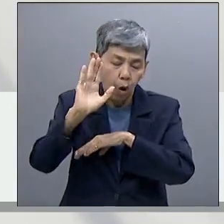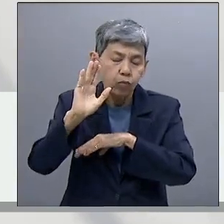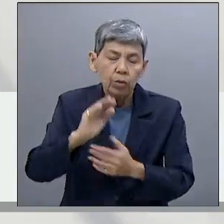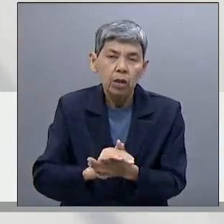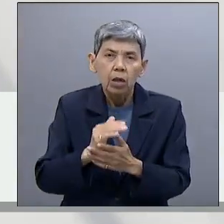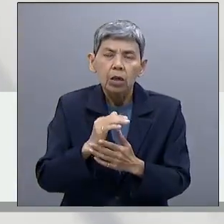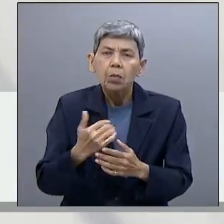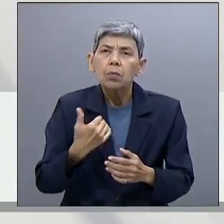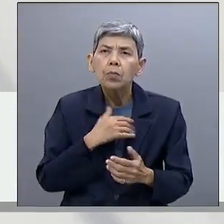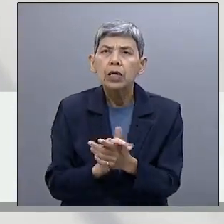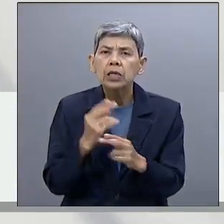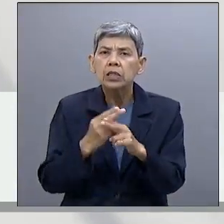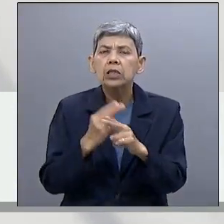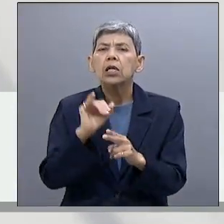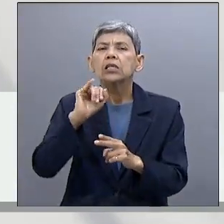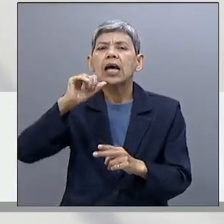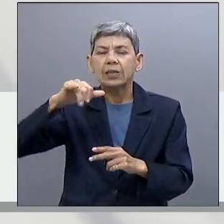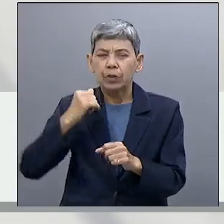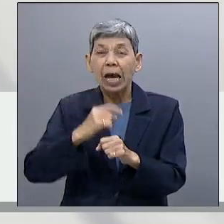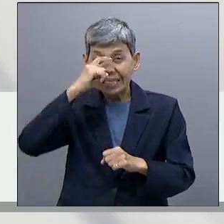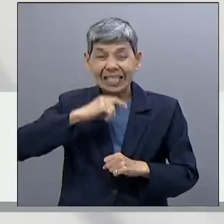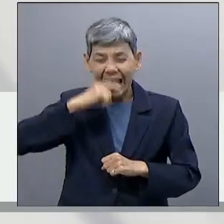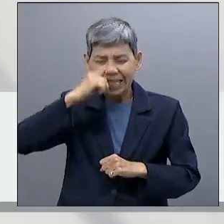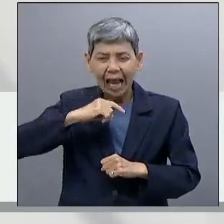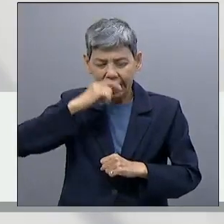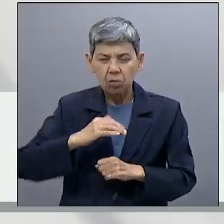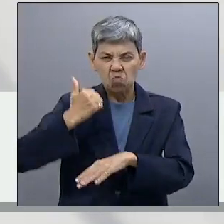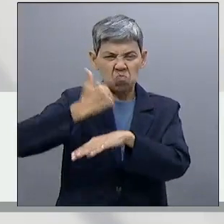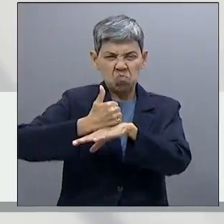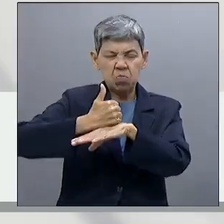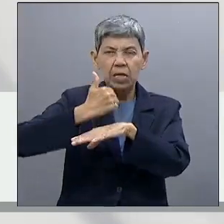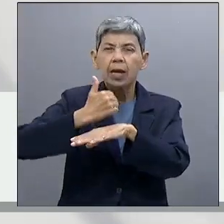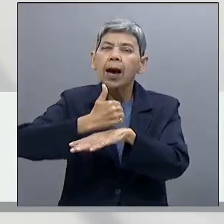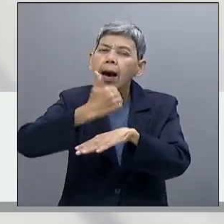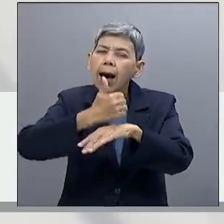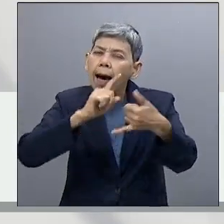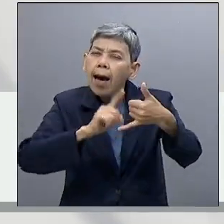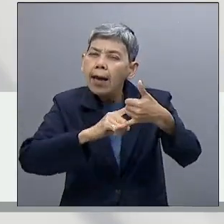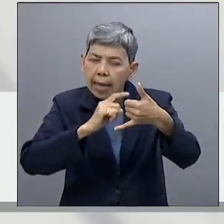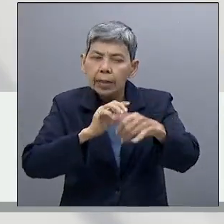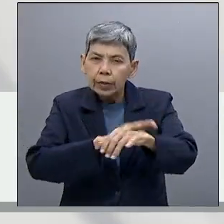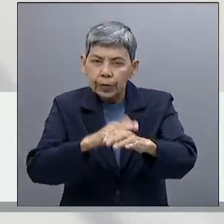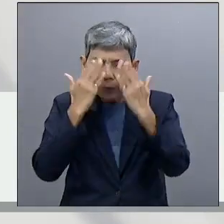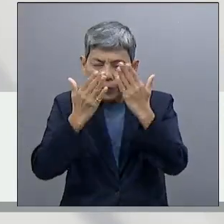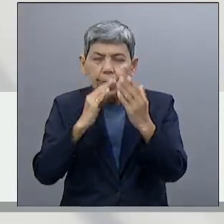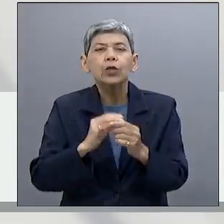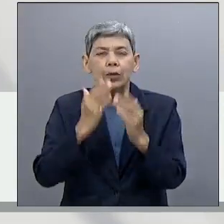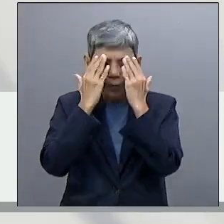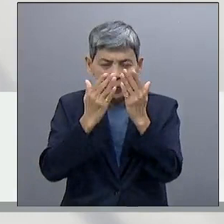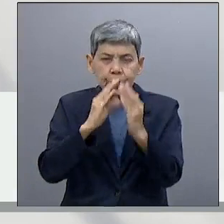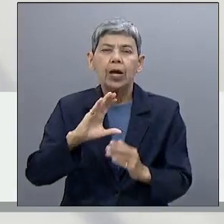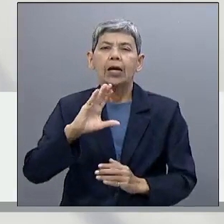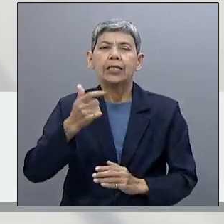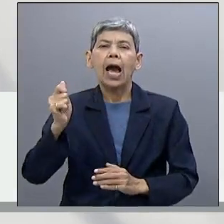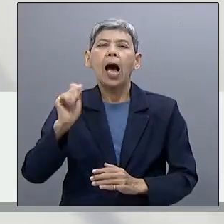คือซายิดสุไลมานซึ่งเป็นคนไทยนี่แหละแต่ว่าเขาเป็นชีอะห์ท